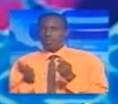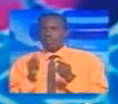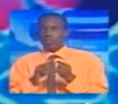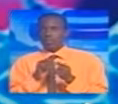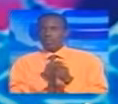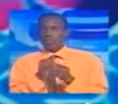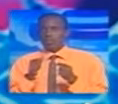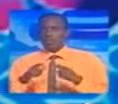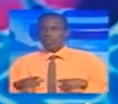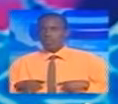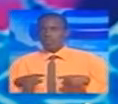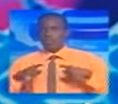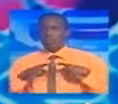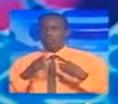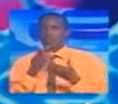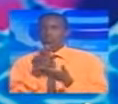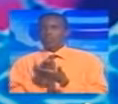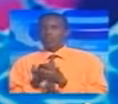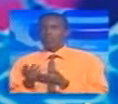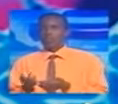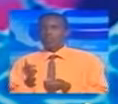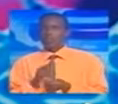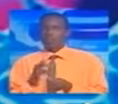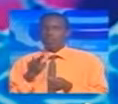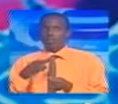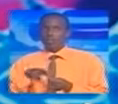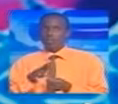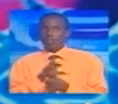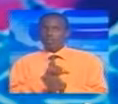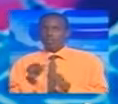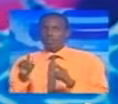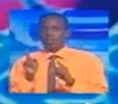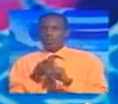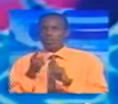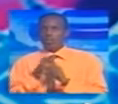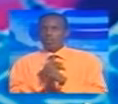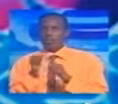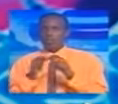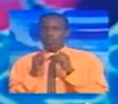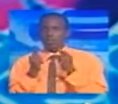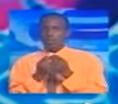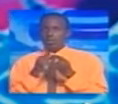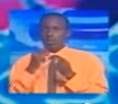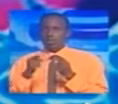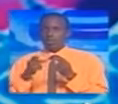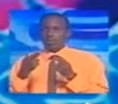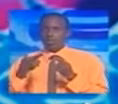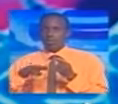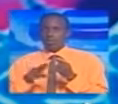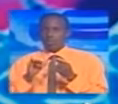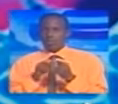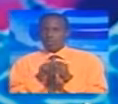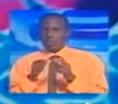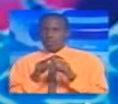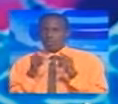sauver des vies et les biens appartenant à des citoyens en détresse. Des actes criminels qui doivent être réprimés avec sévérité et les auteurs